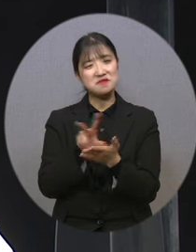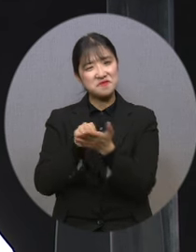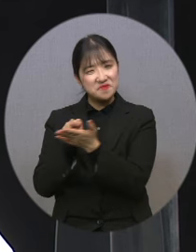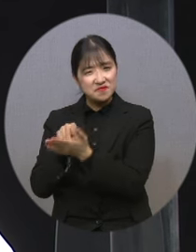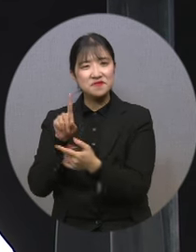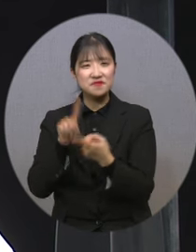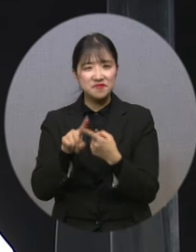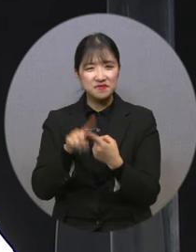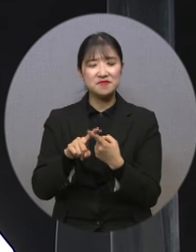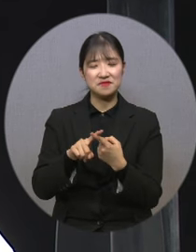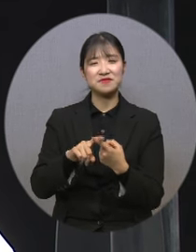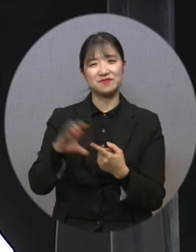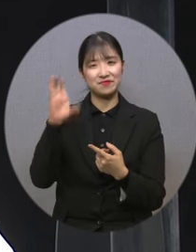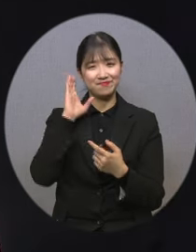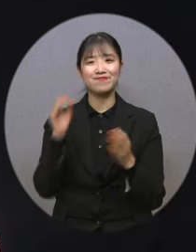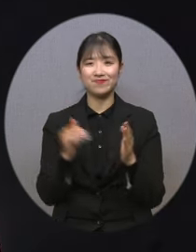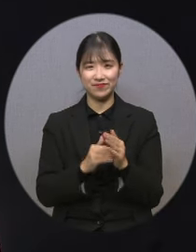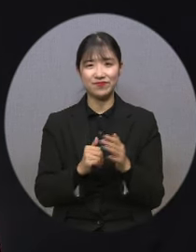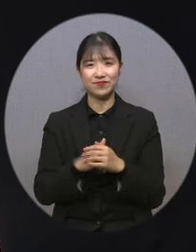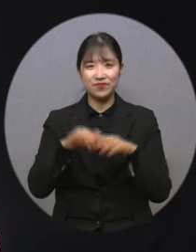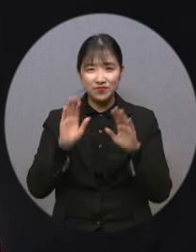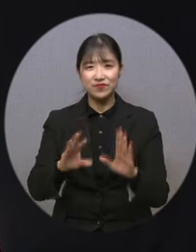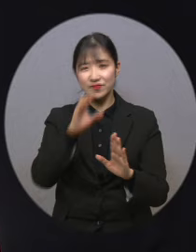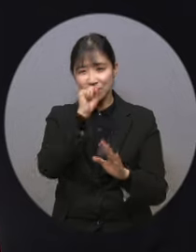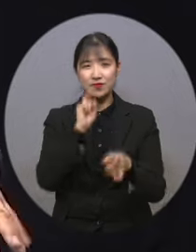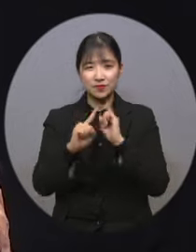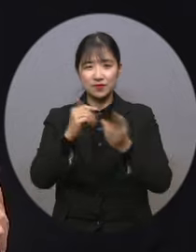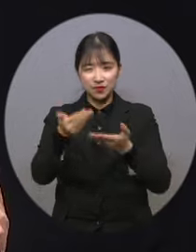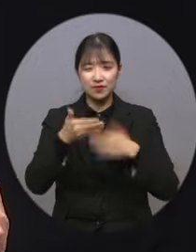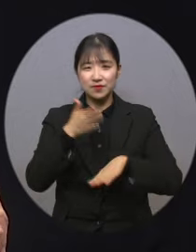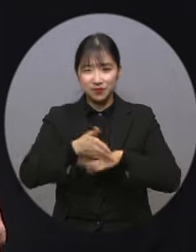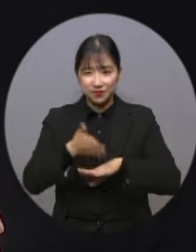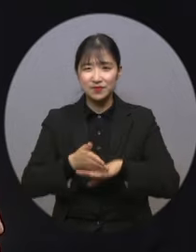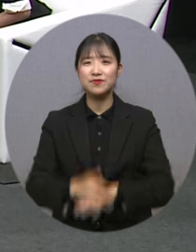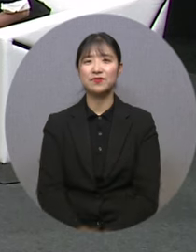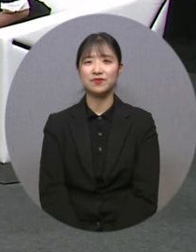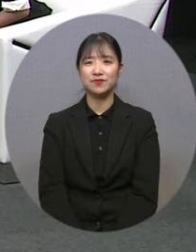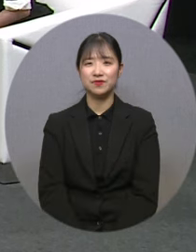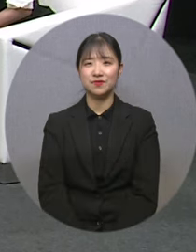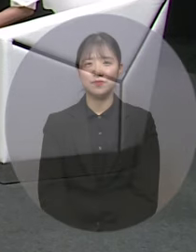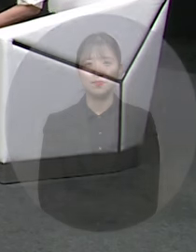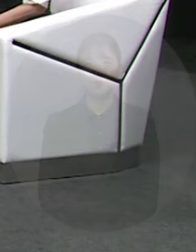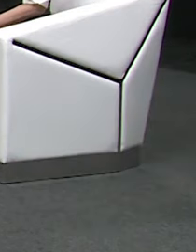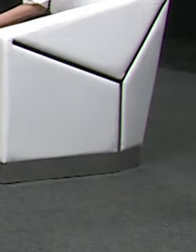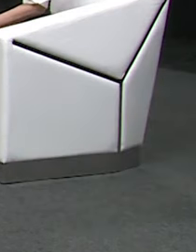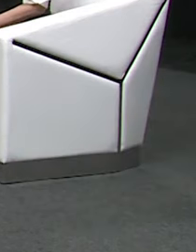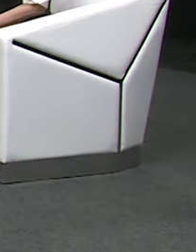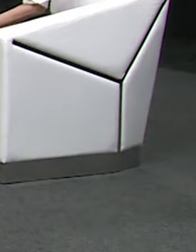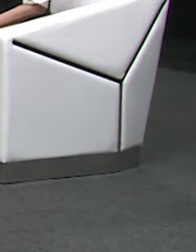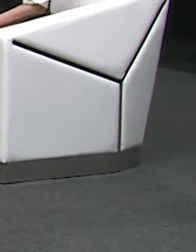여러가지를 진단 해봤습니다 오늘 좋은 말씀 잘 딴 사 항 감사합니다 1